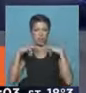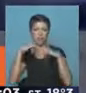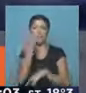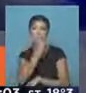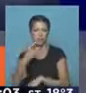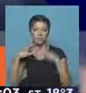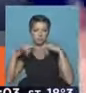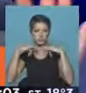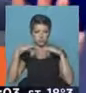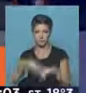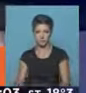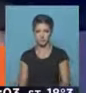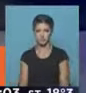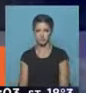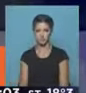Bon.